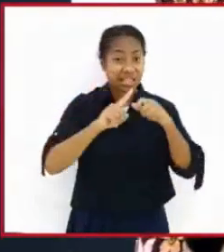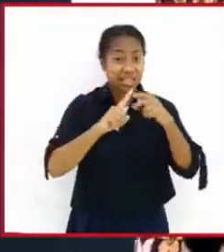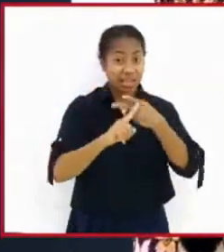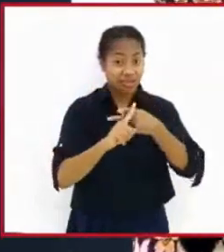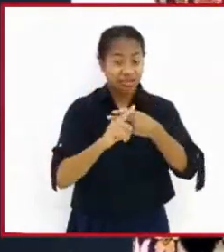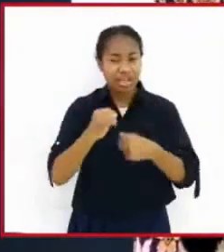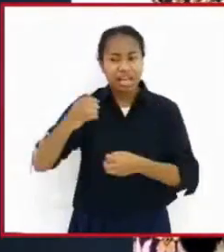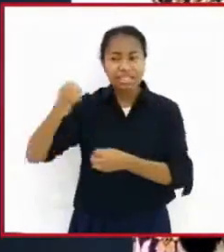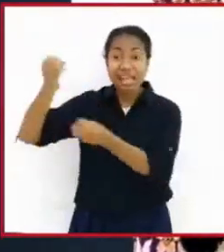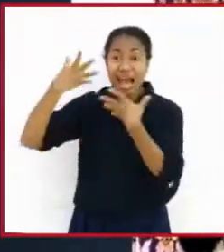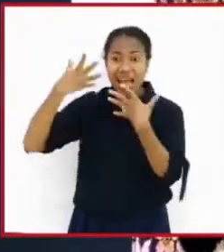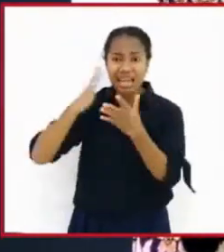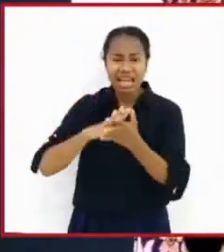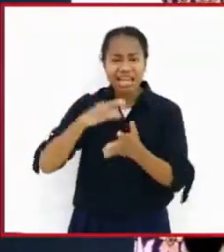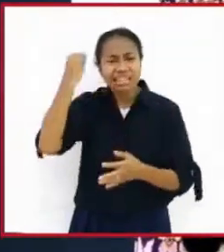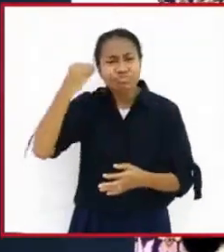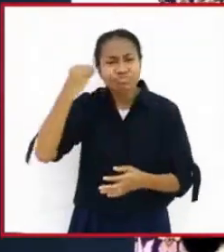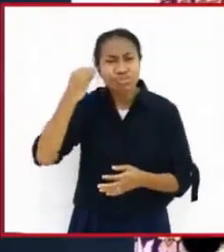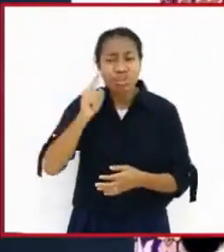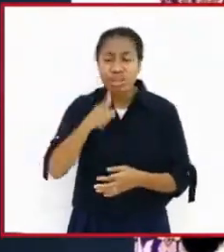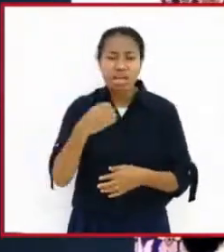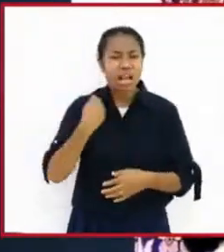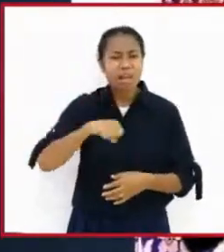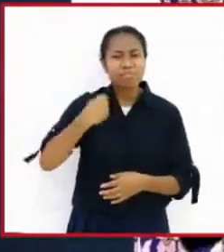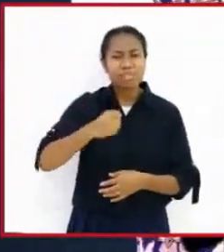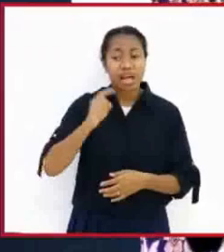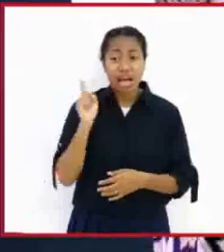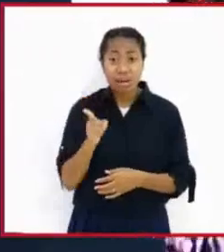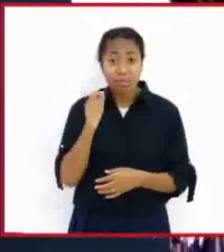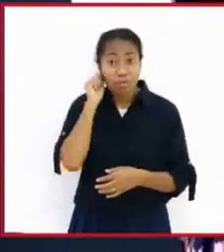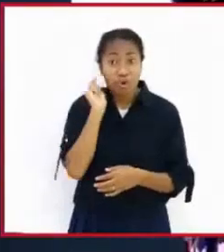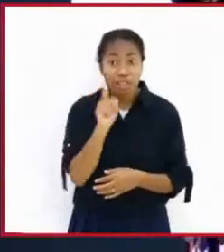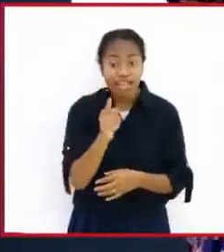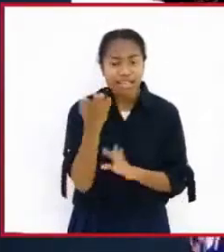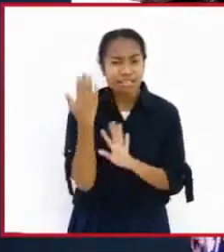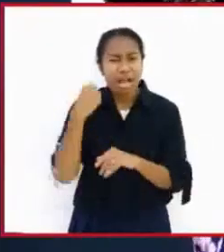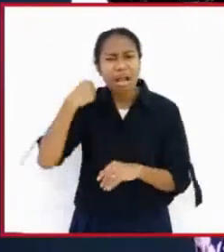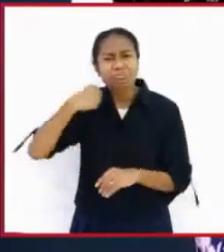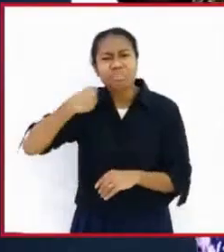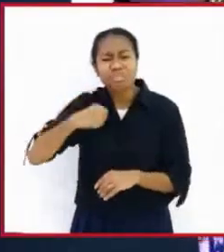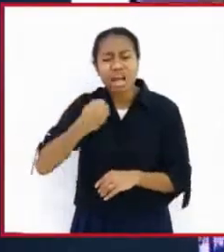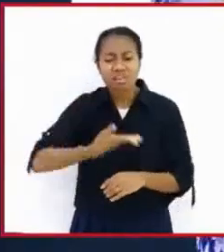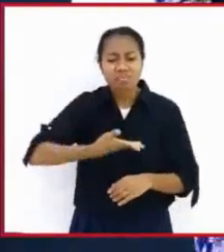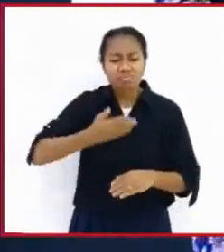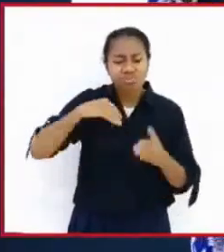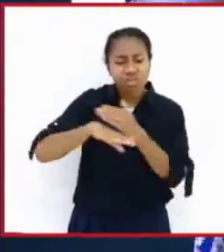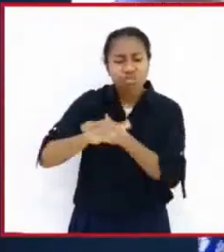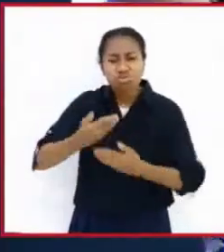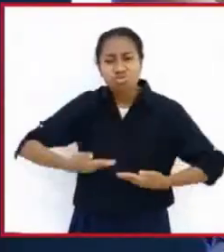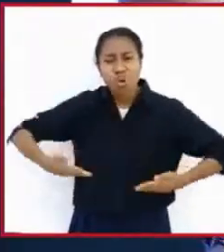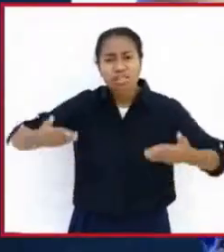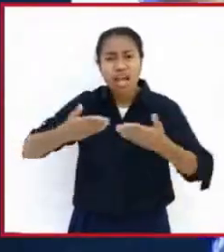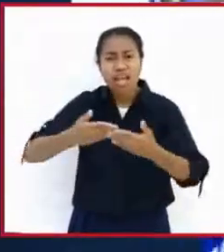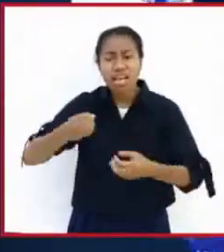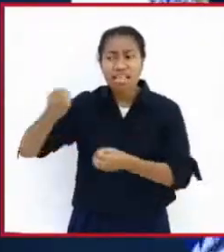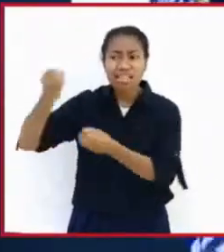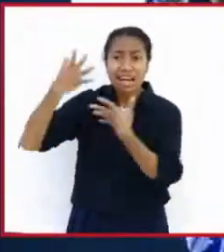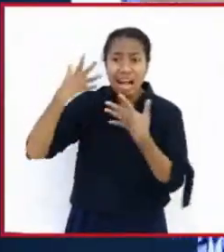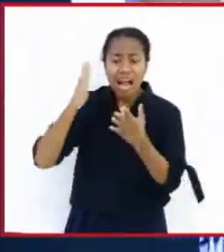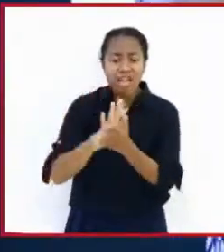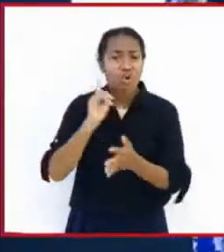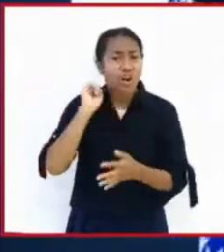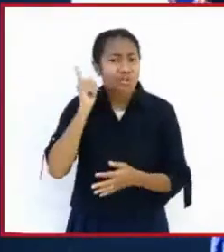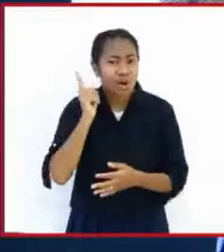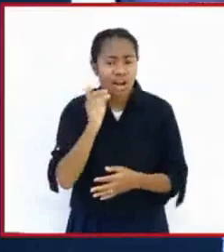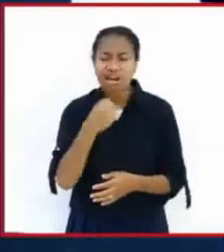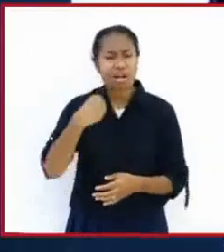kebisingan tiap tidak bisa Hai berada dalam suasana yang terang dan ada suara-suara